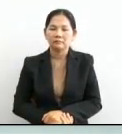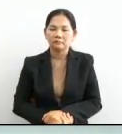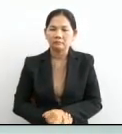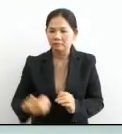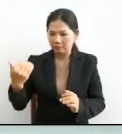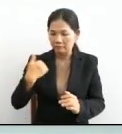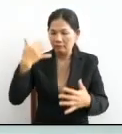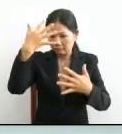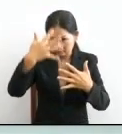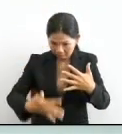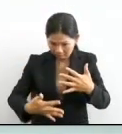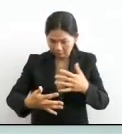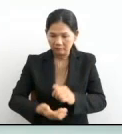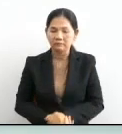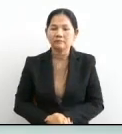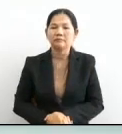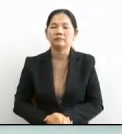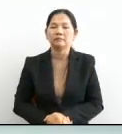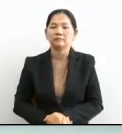miên đớ chìa